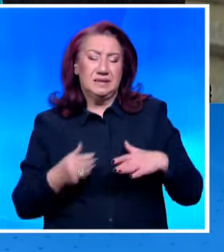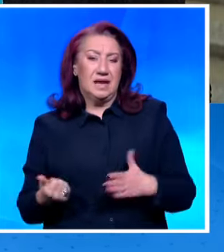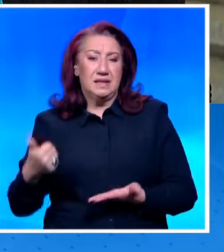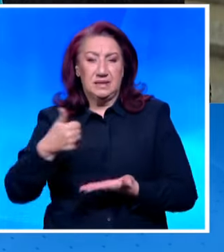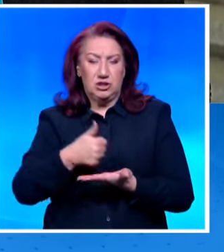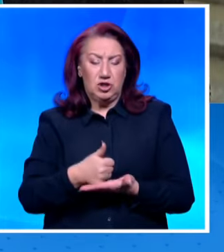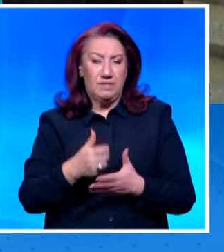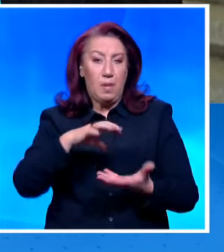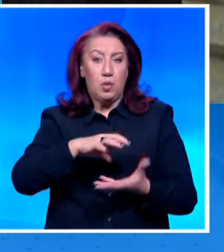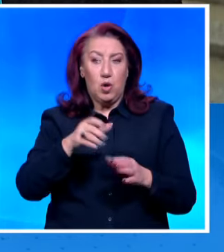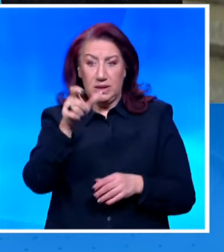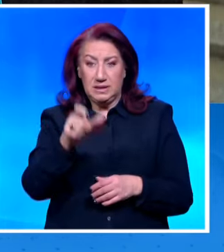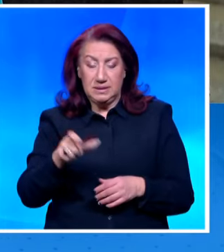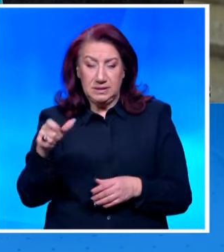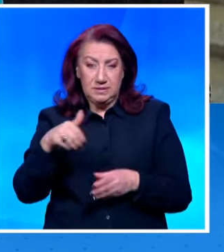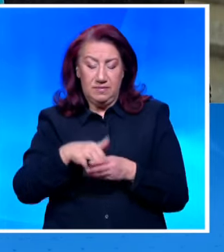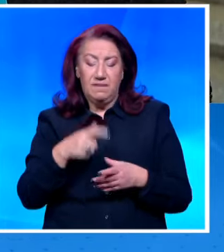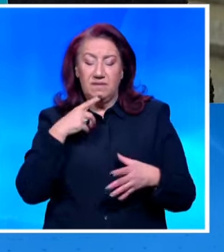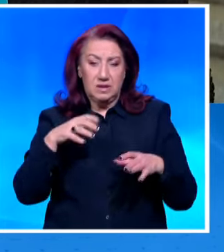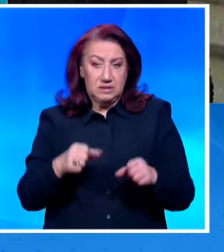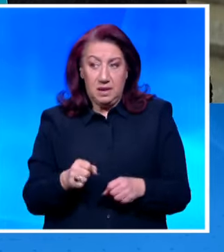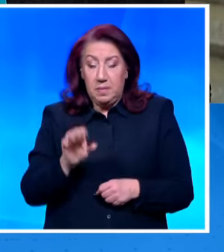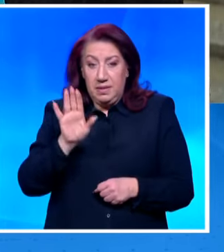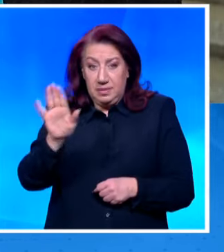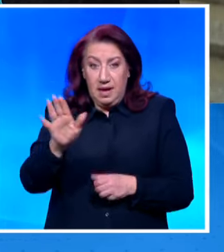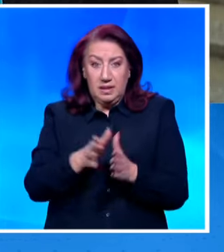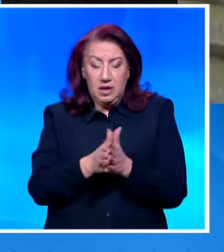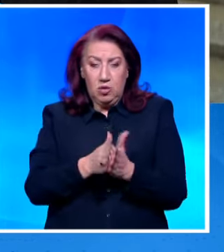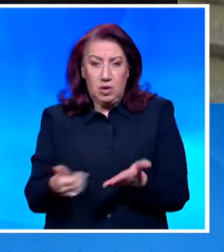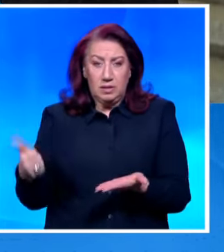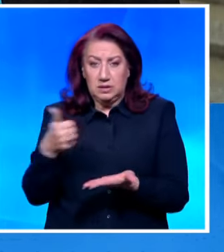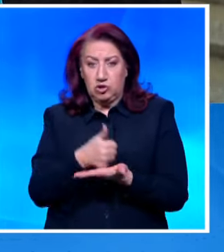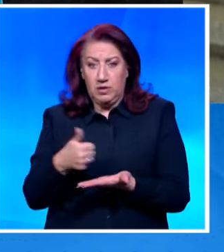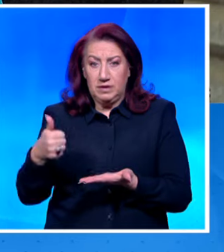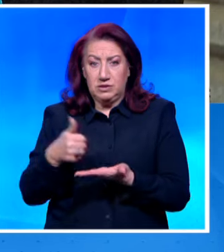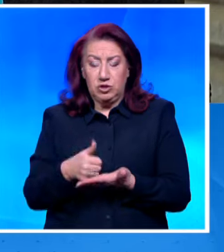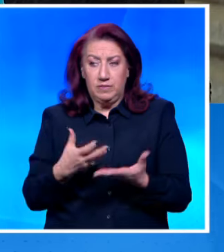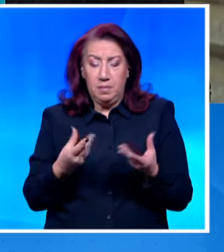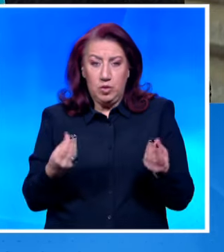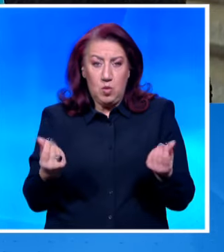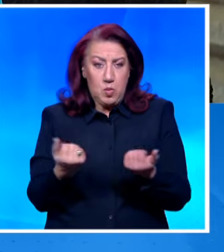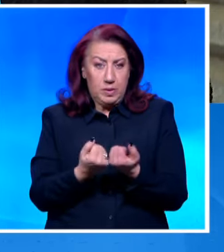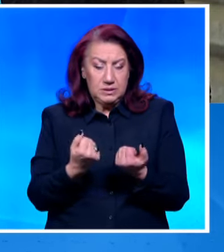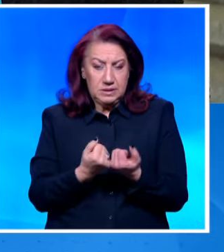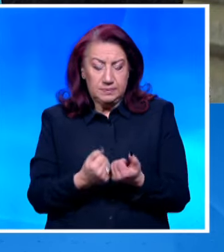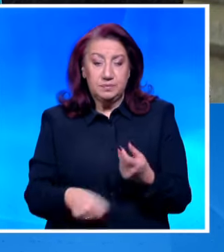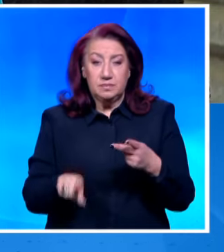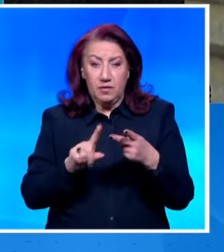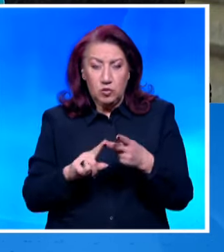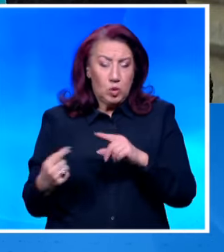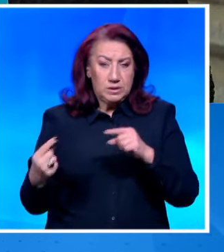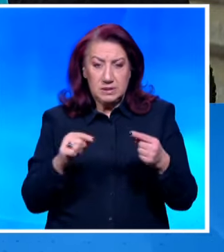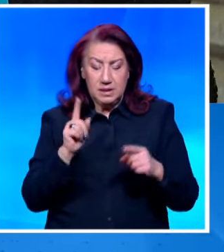техни хора са назначени на редица позиции последва и втора сюжетна линия на скандали далян пеевски и христо